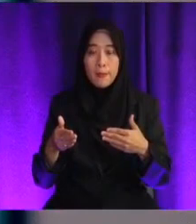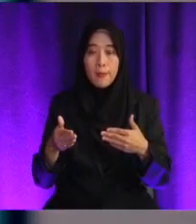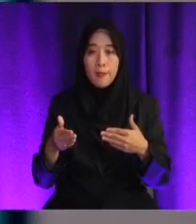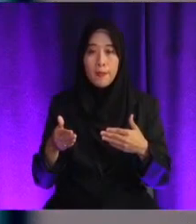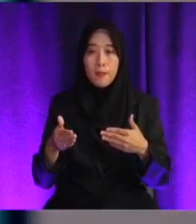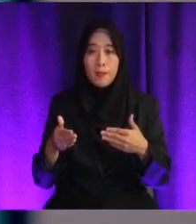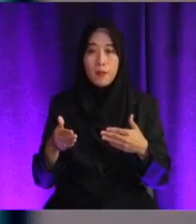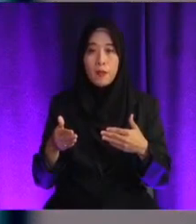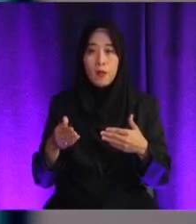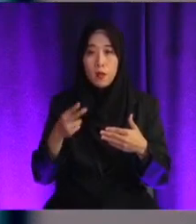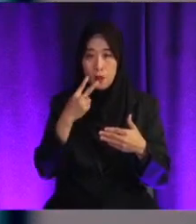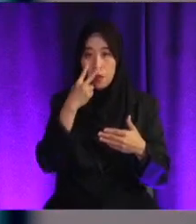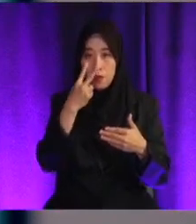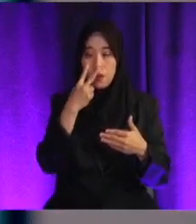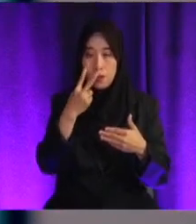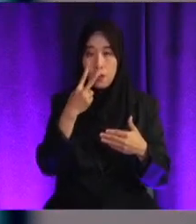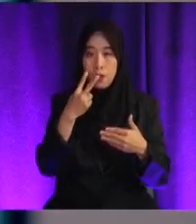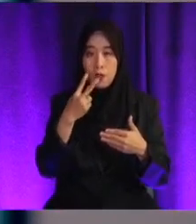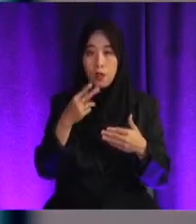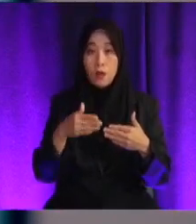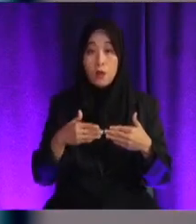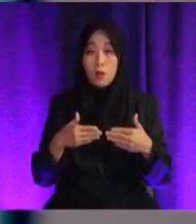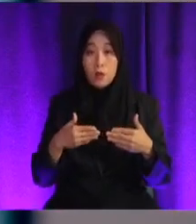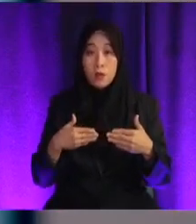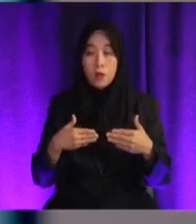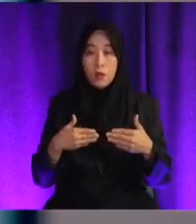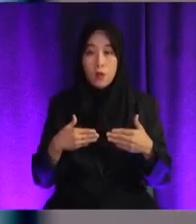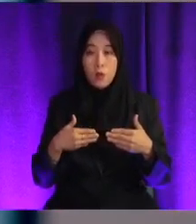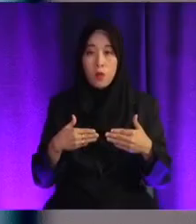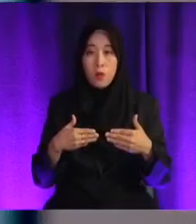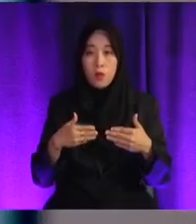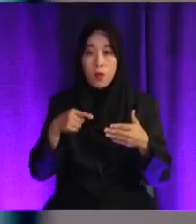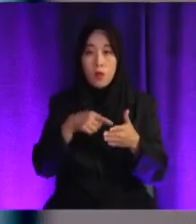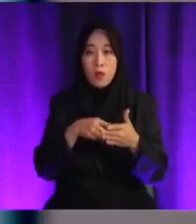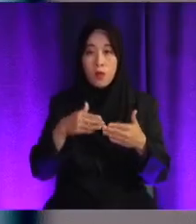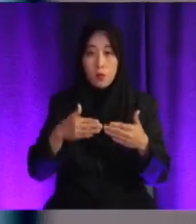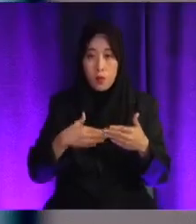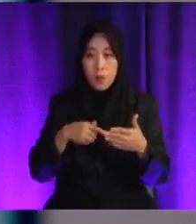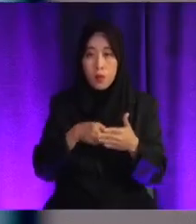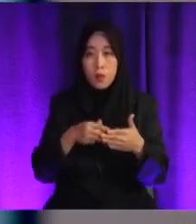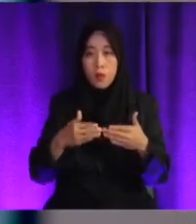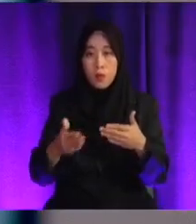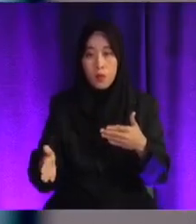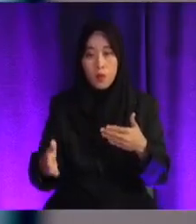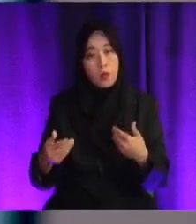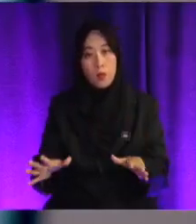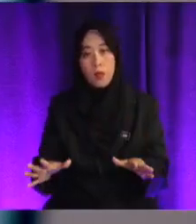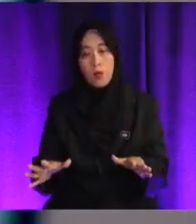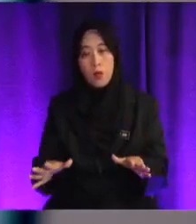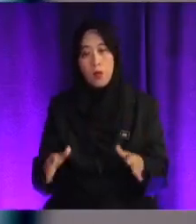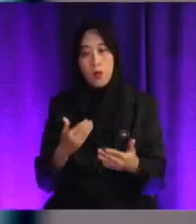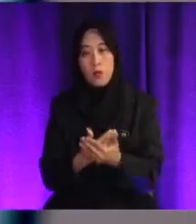Okey. Tu. Ya, nampak? Ini sebelum. Ini selepas. Dah cikgu. Dia dah sampai